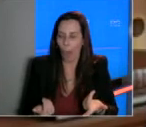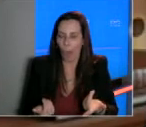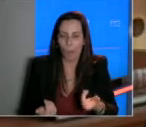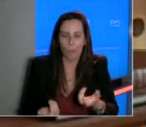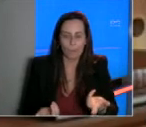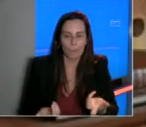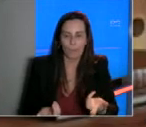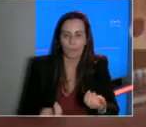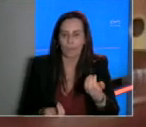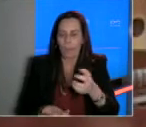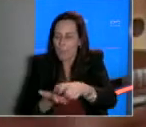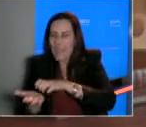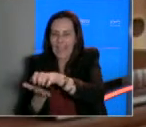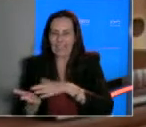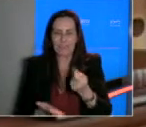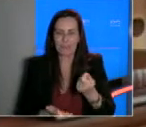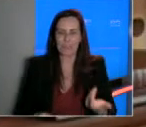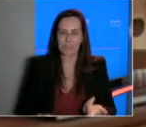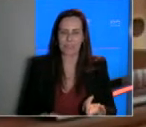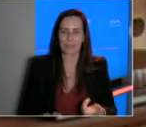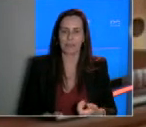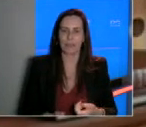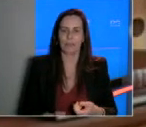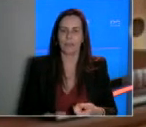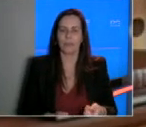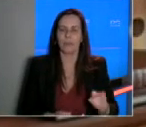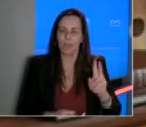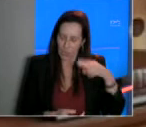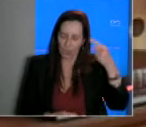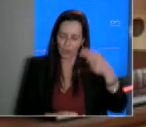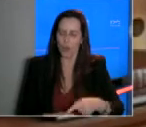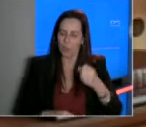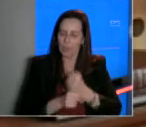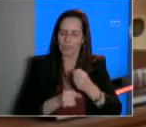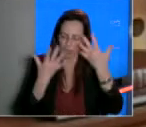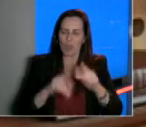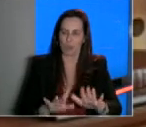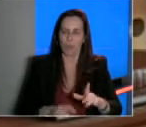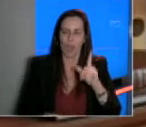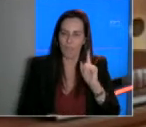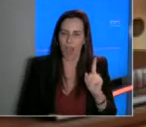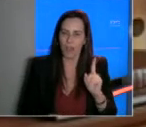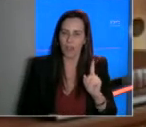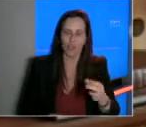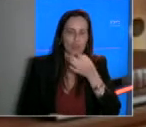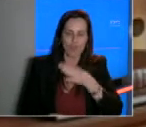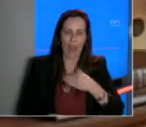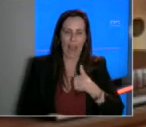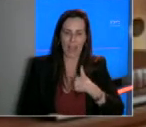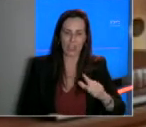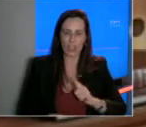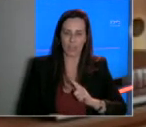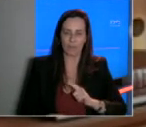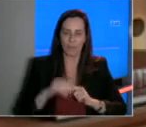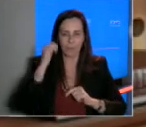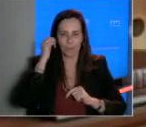משם, וזה. אבל זה דבר אחד. אז יבוא עוד היום שנתחשבן, אבל אתה שואל עליי באופן